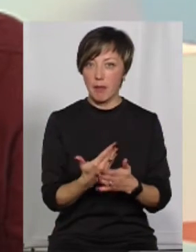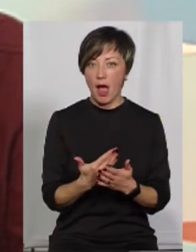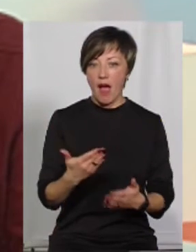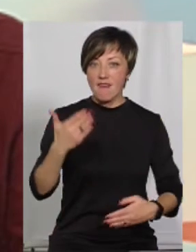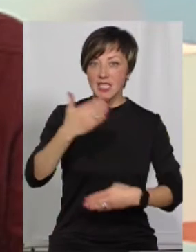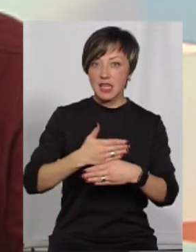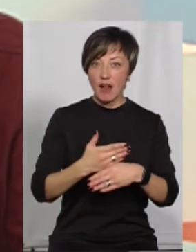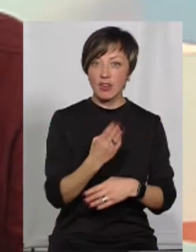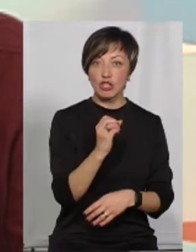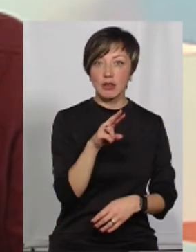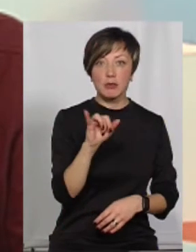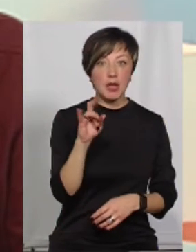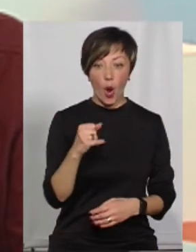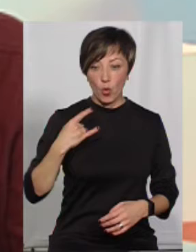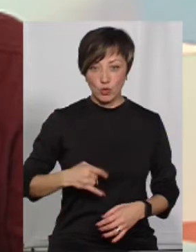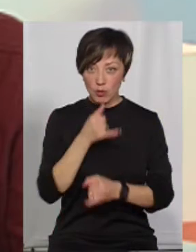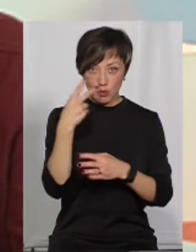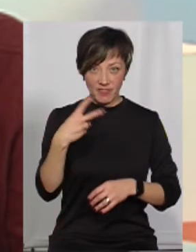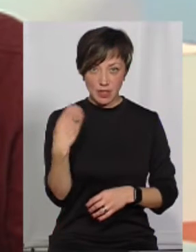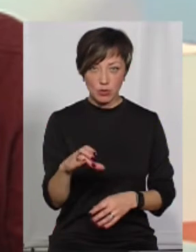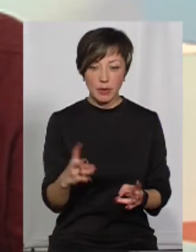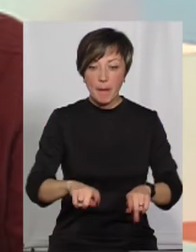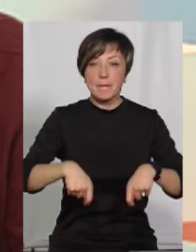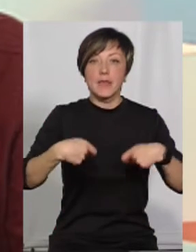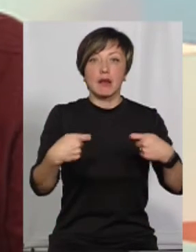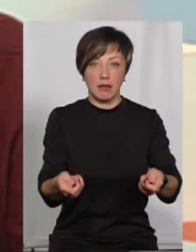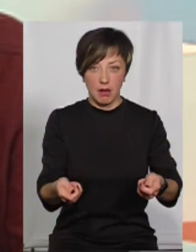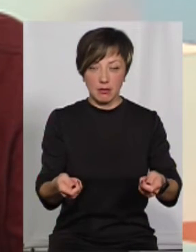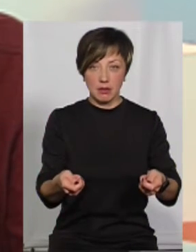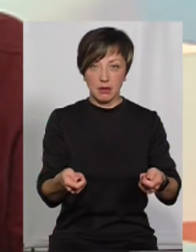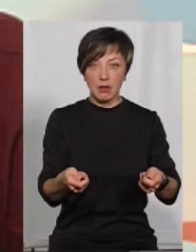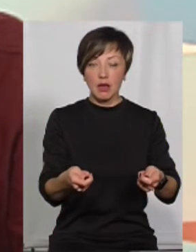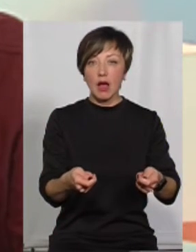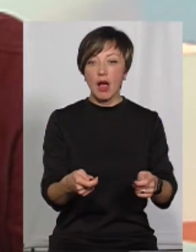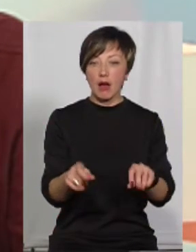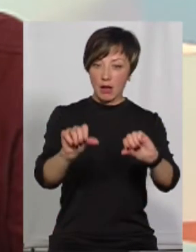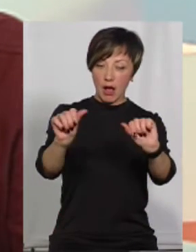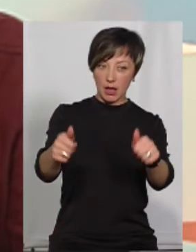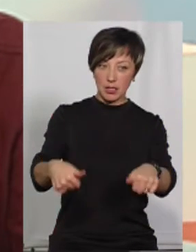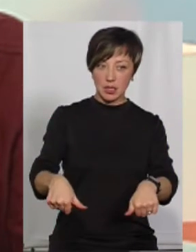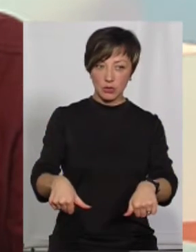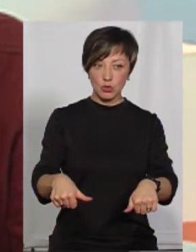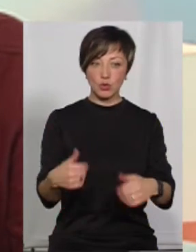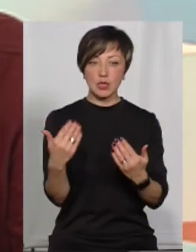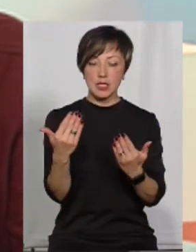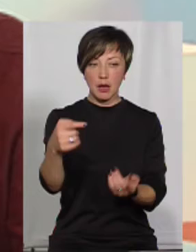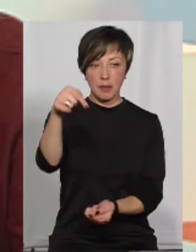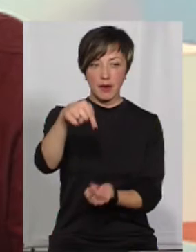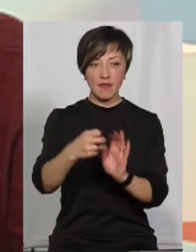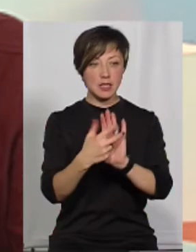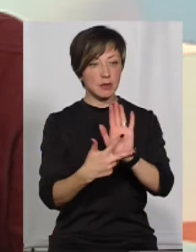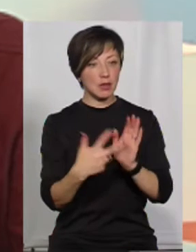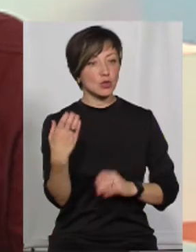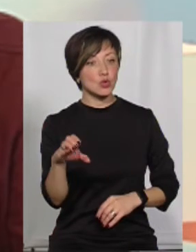Шекспіра, то костюм не може бути з 20-го століття, ми це розуміємо. Тобто, потрібно передати глядачу зовнішню картинку саме з